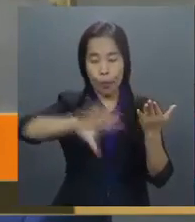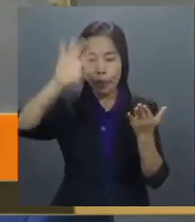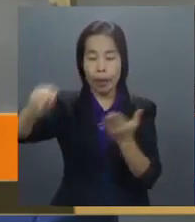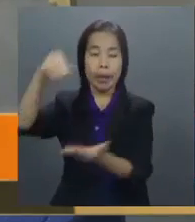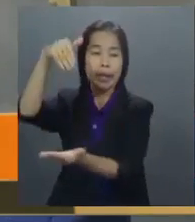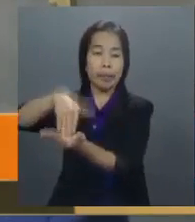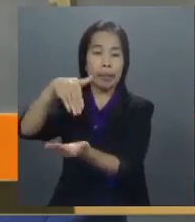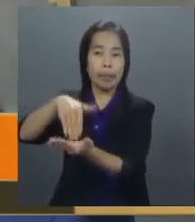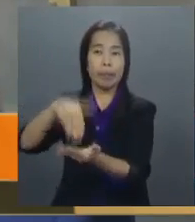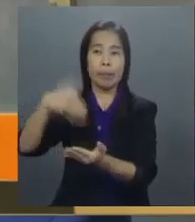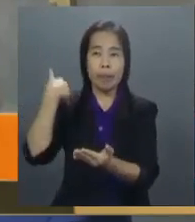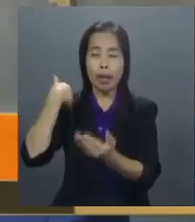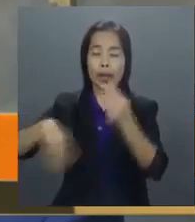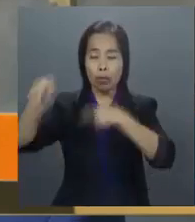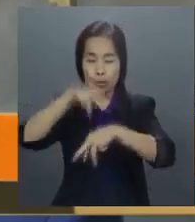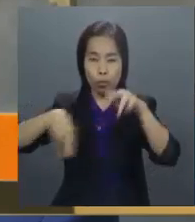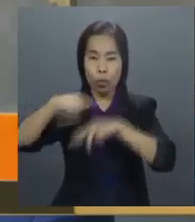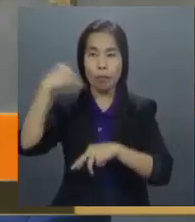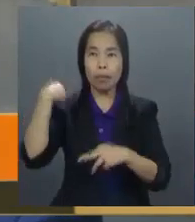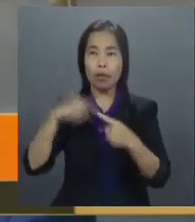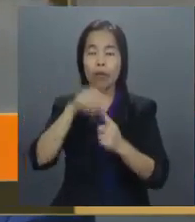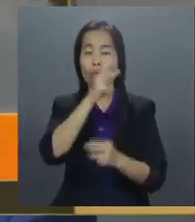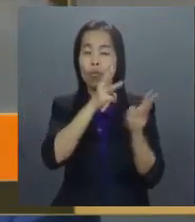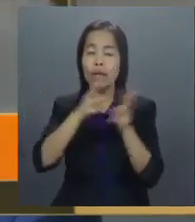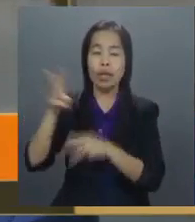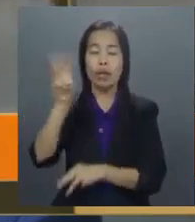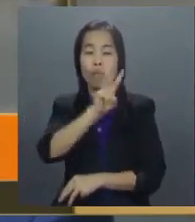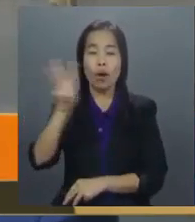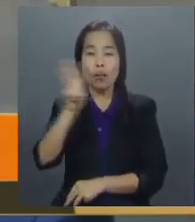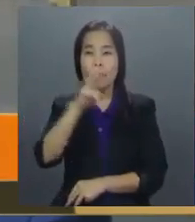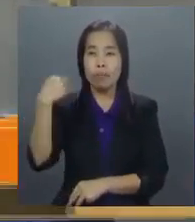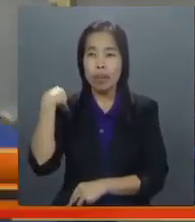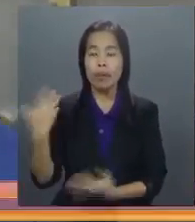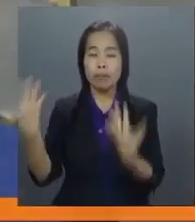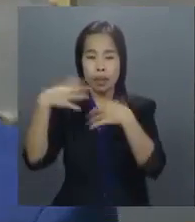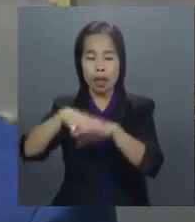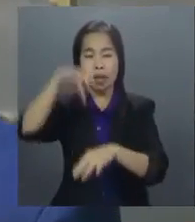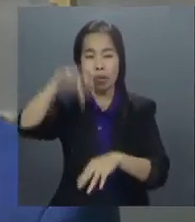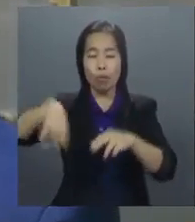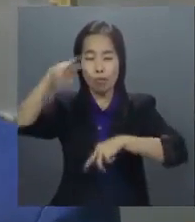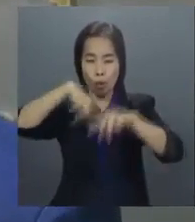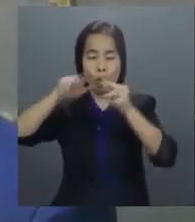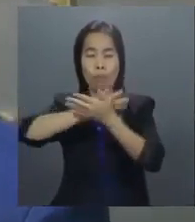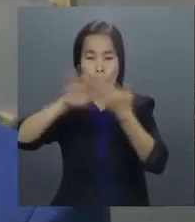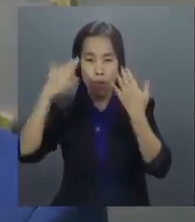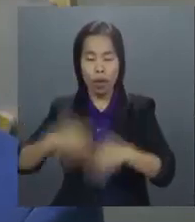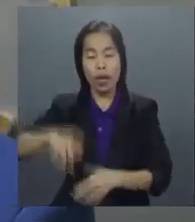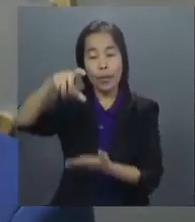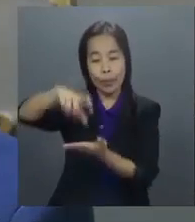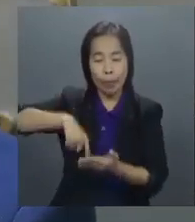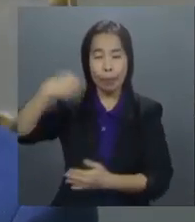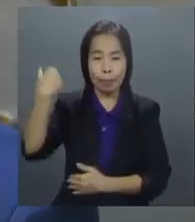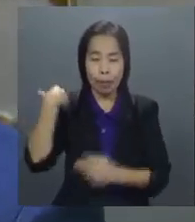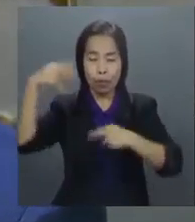จะมีวิธีการตรวจสอบข้อมูลทางออนไลน์ซึ่งเรามีประสานงานกับทางกรมการปกครองหรือว่า ATM Pool ในการตรวจสอบ